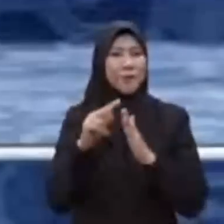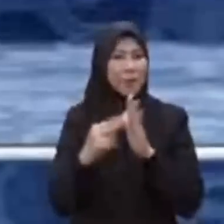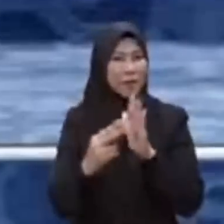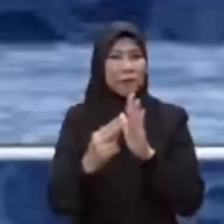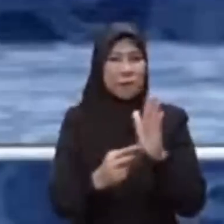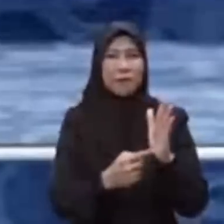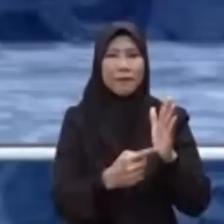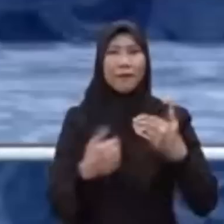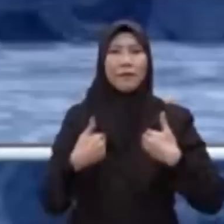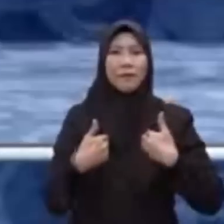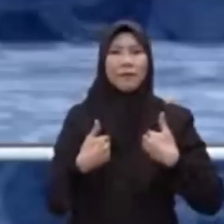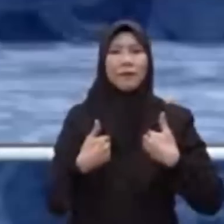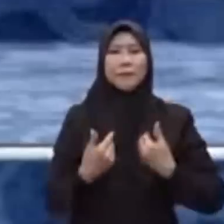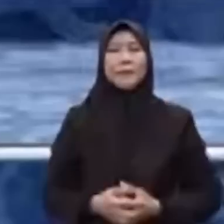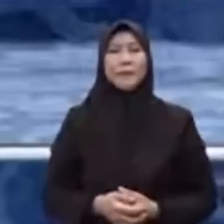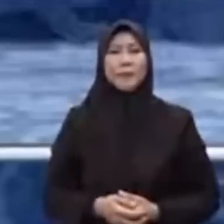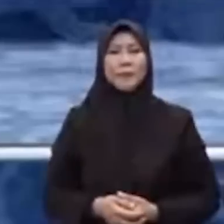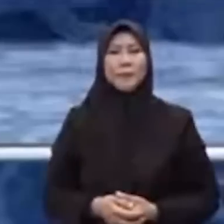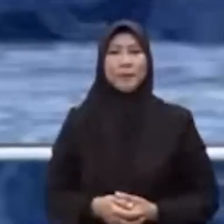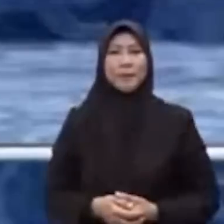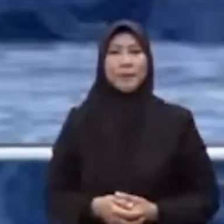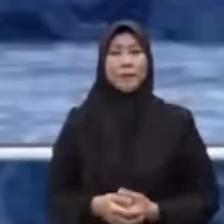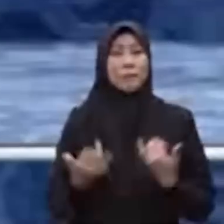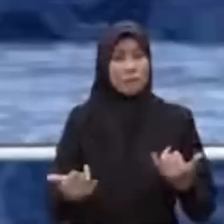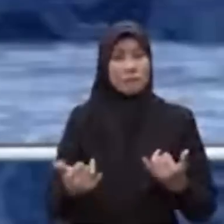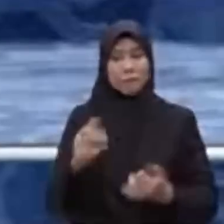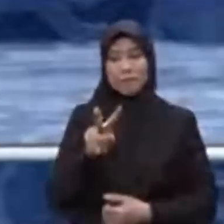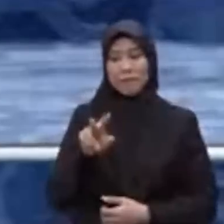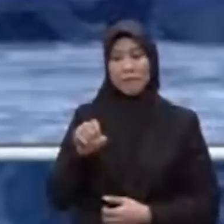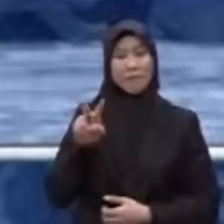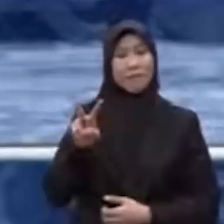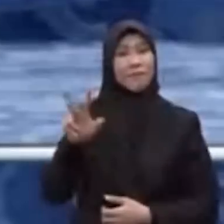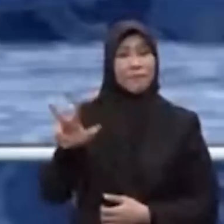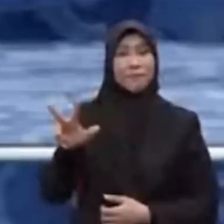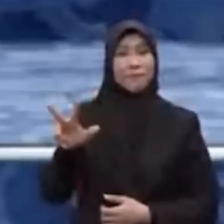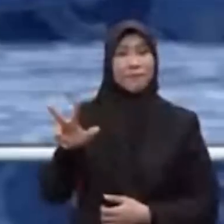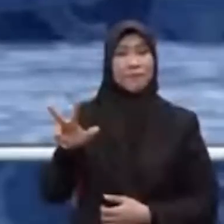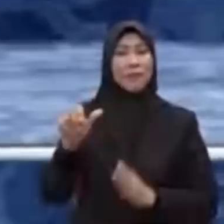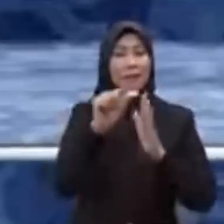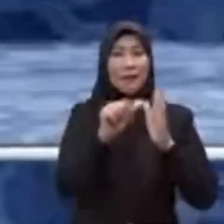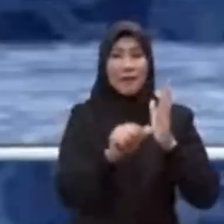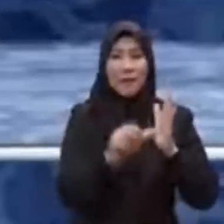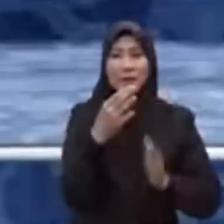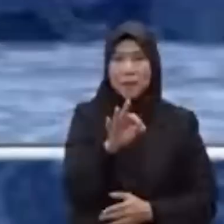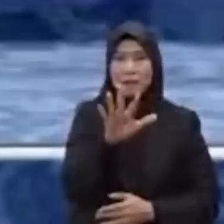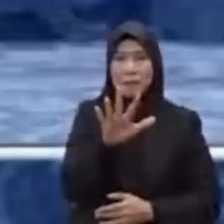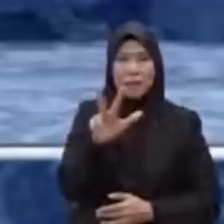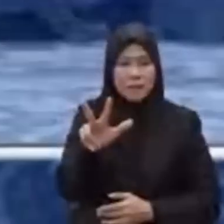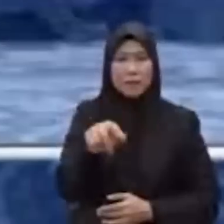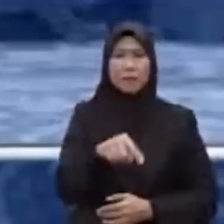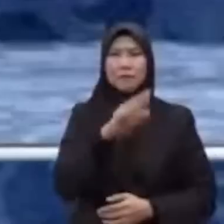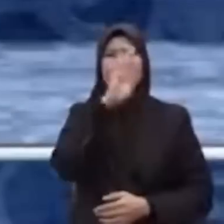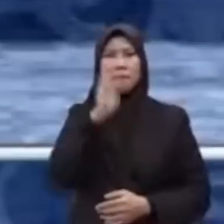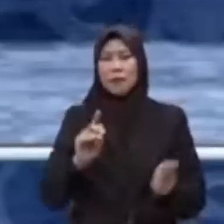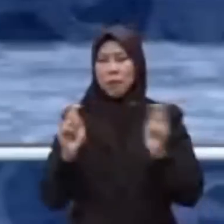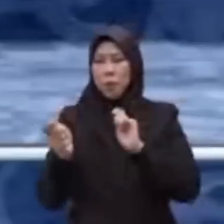ini atau yang kita sekarang atau 1953 ini tak pernah